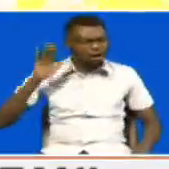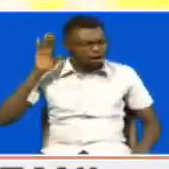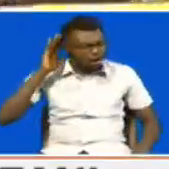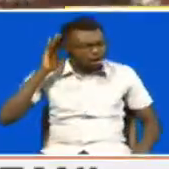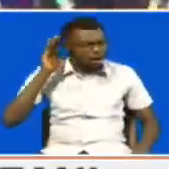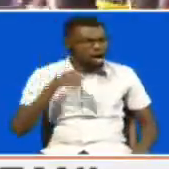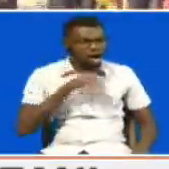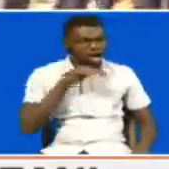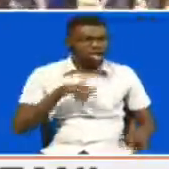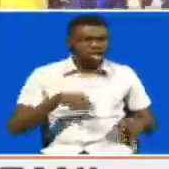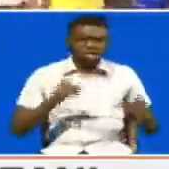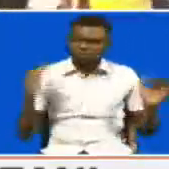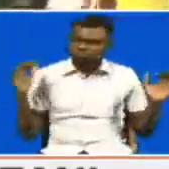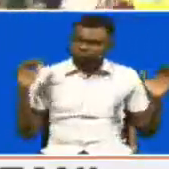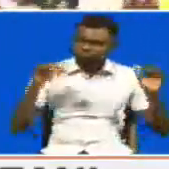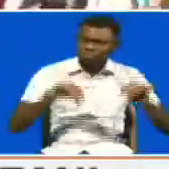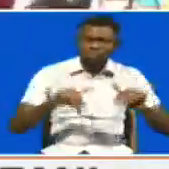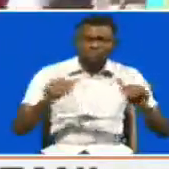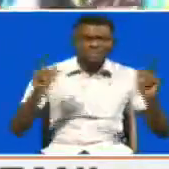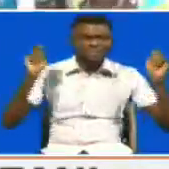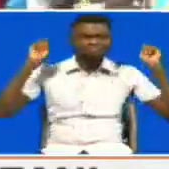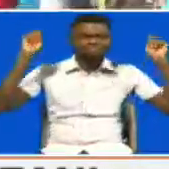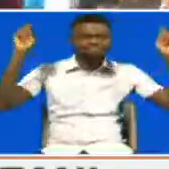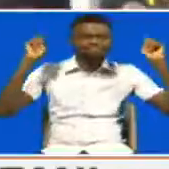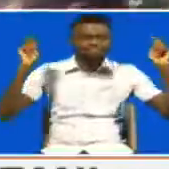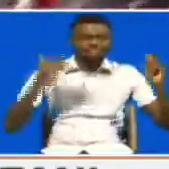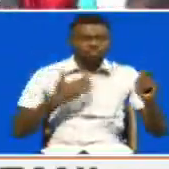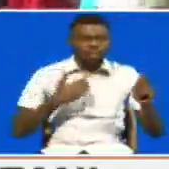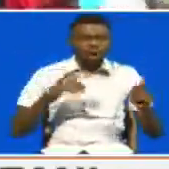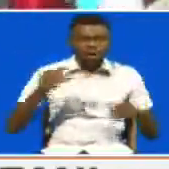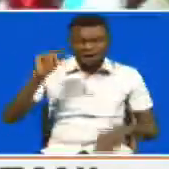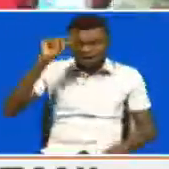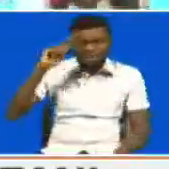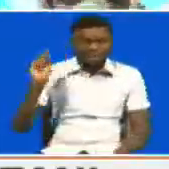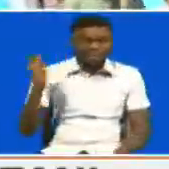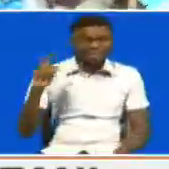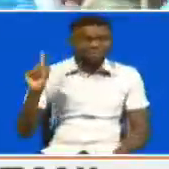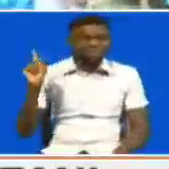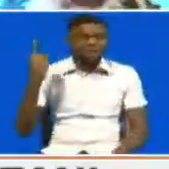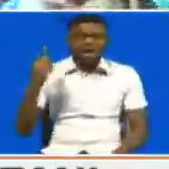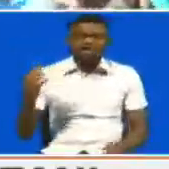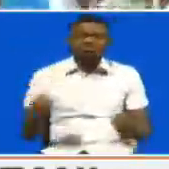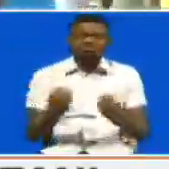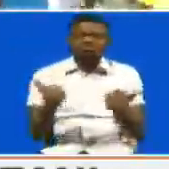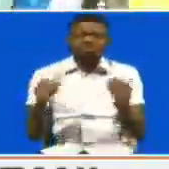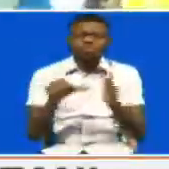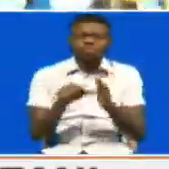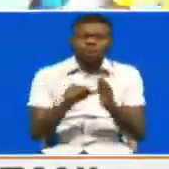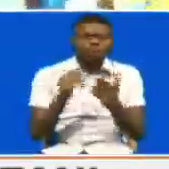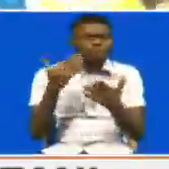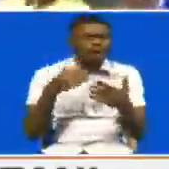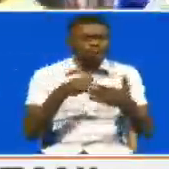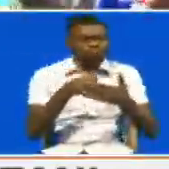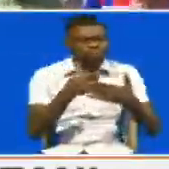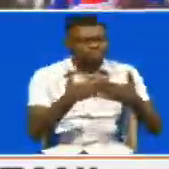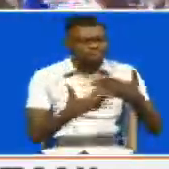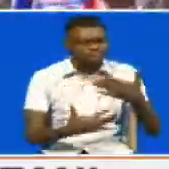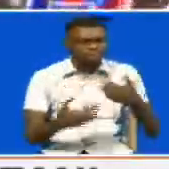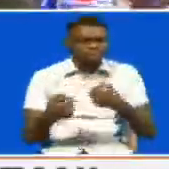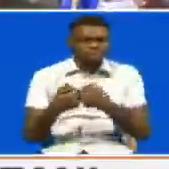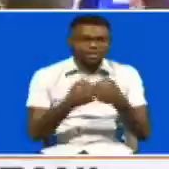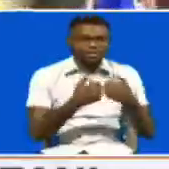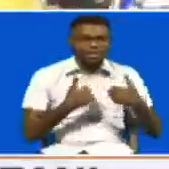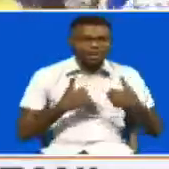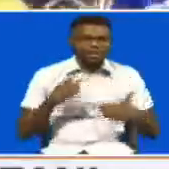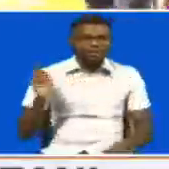na kujitokeza katika maandamano na kuitaka serikali ya Kenya Kwanza kutoa suluhu kwa baadhi ya changamoto zinazokumba